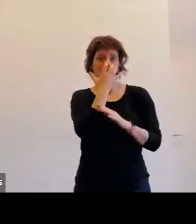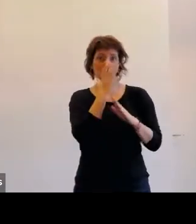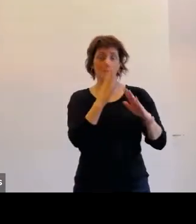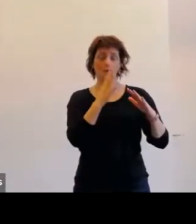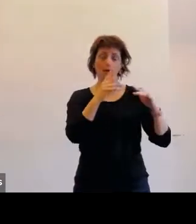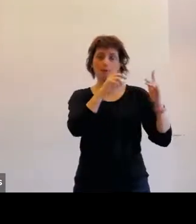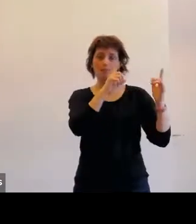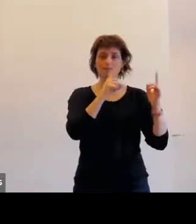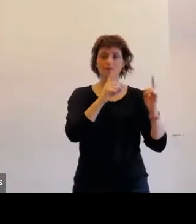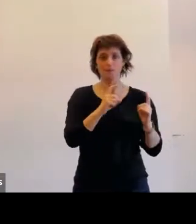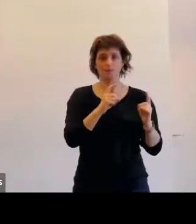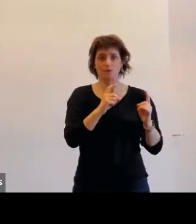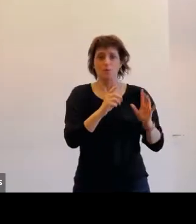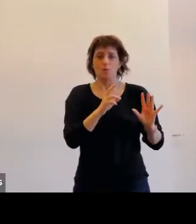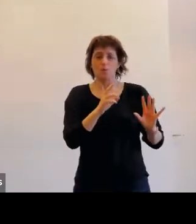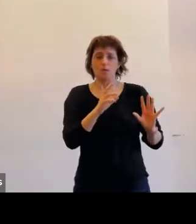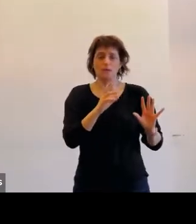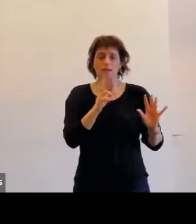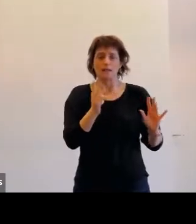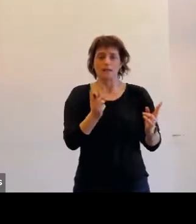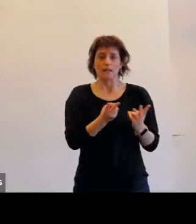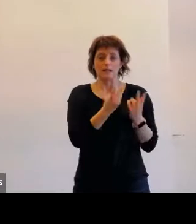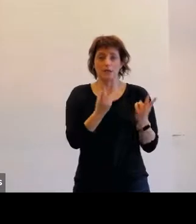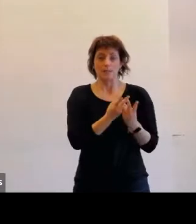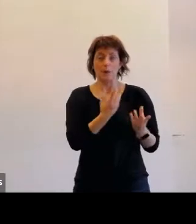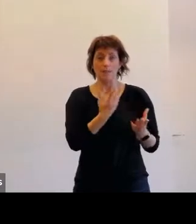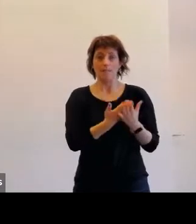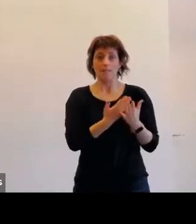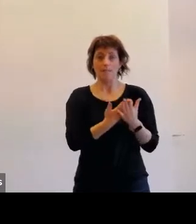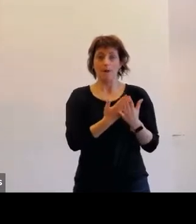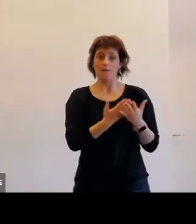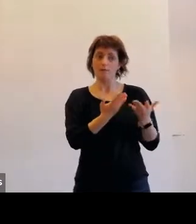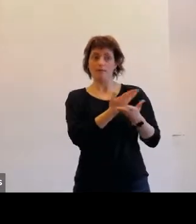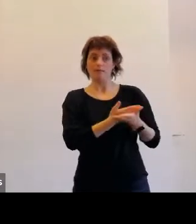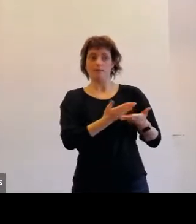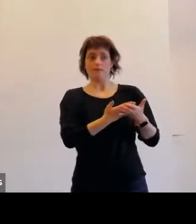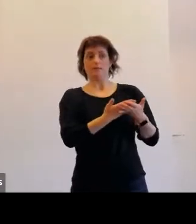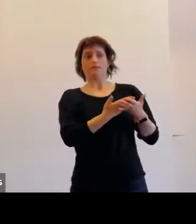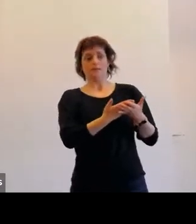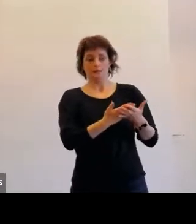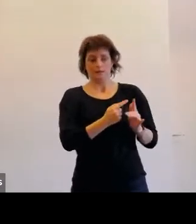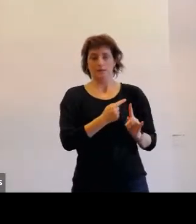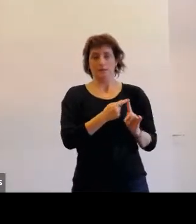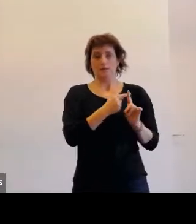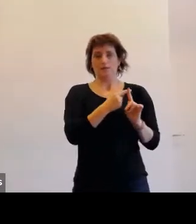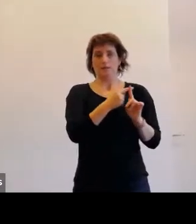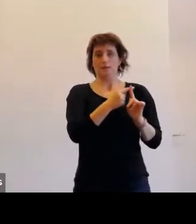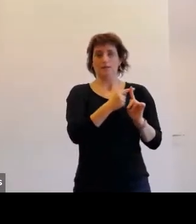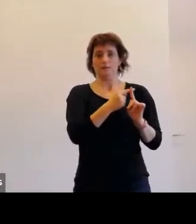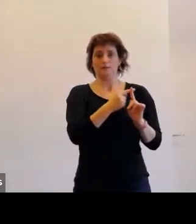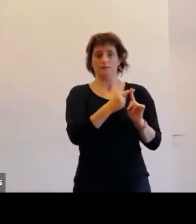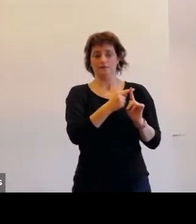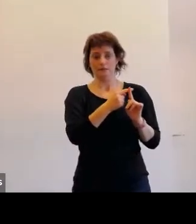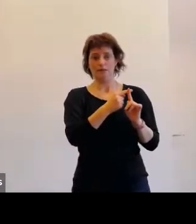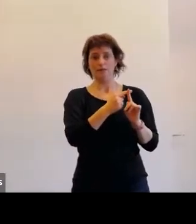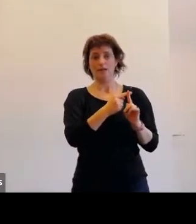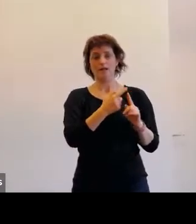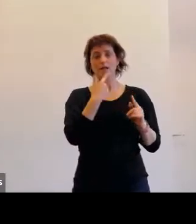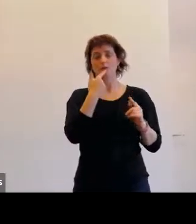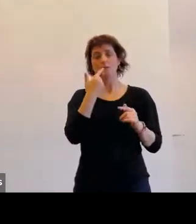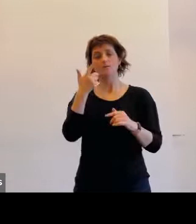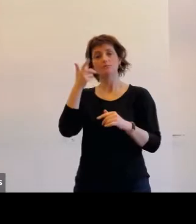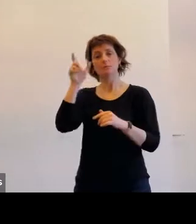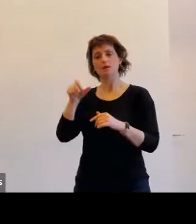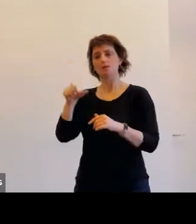ce qui est un signe favorable puisqu'il permet notamment à des opérations qui ont été